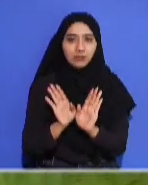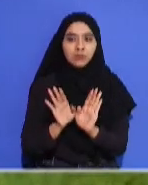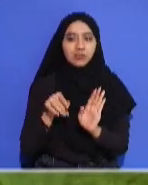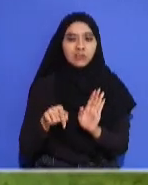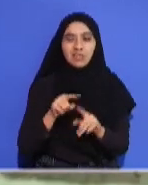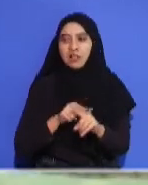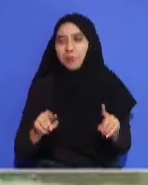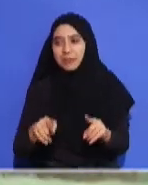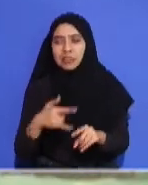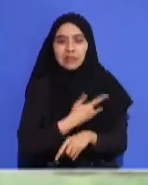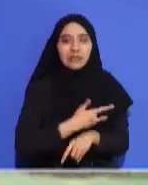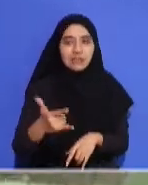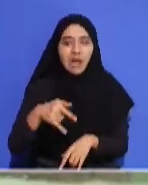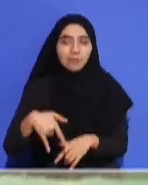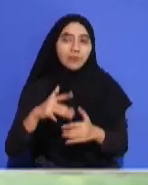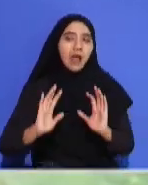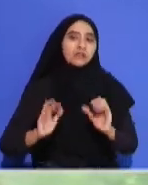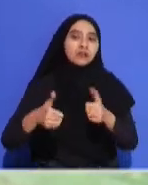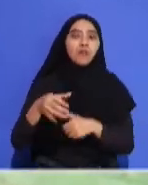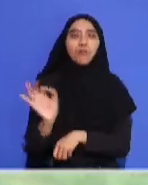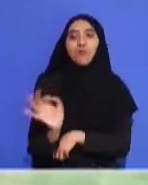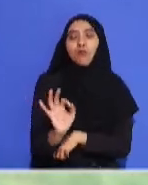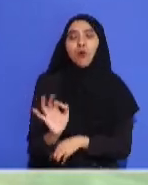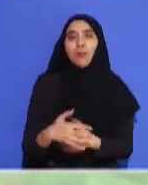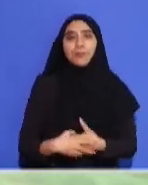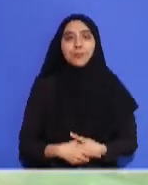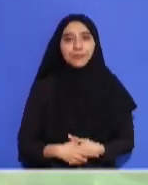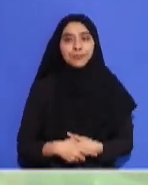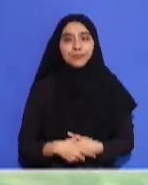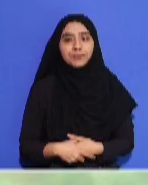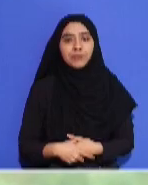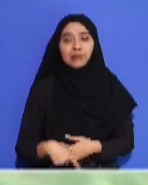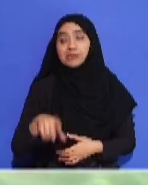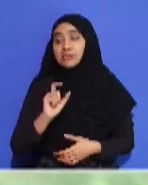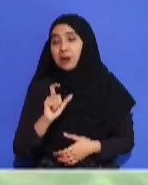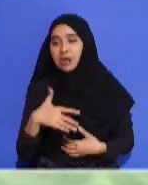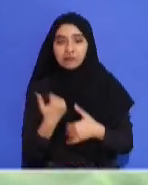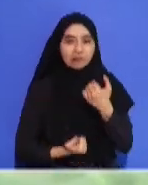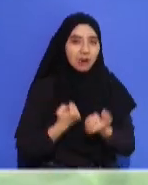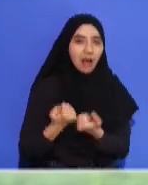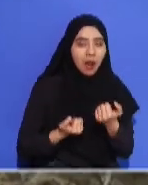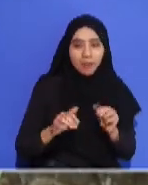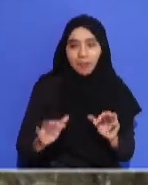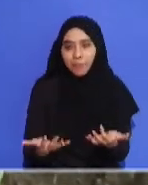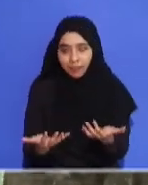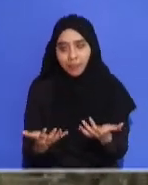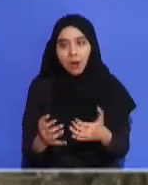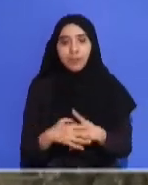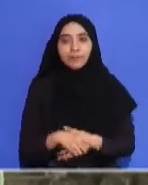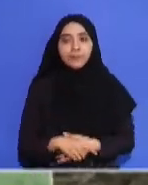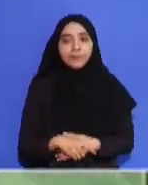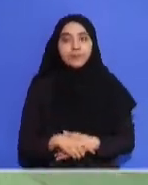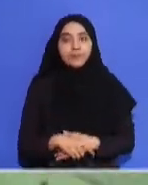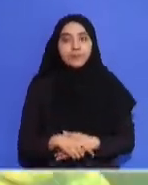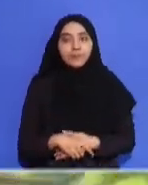semanten ugi dereng nedahaken asil ingkang maksimal. Setunggaling cara ingkang katindakaken dening Yadi inggih menika namung ngiyataken daya